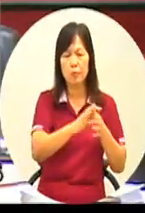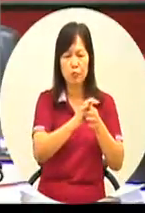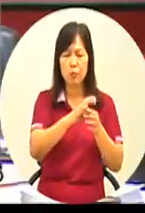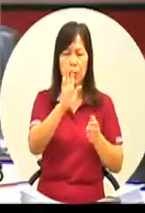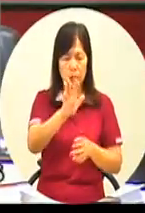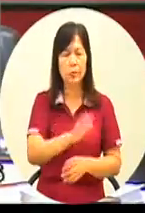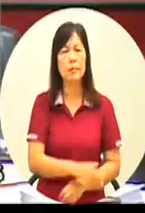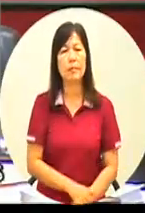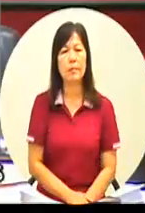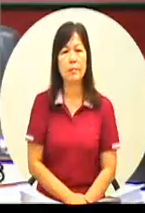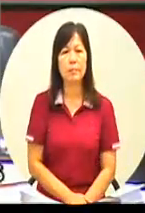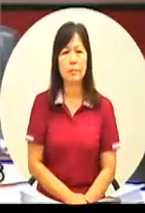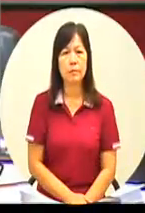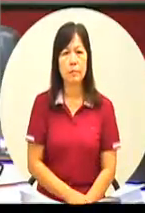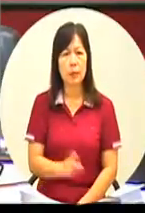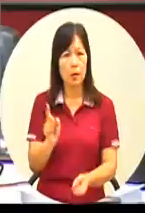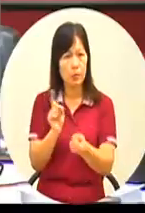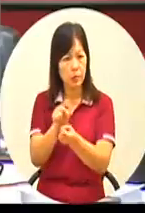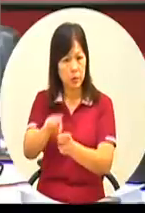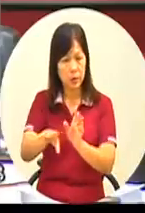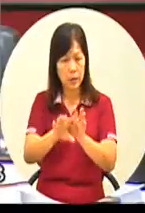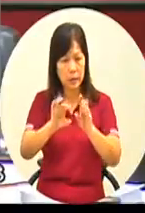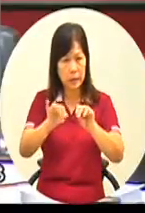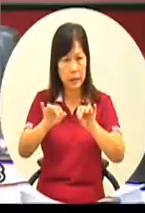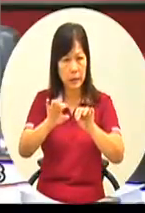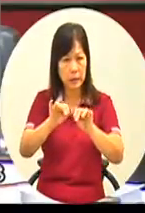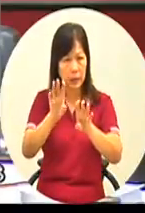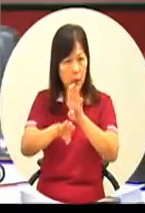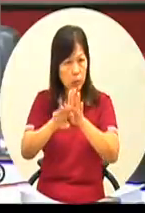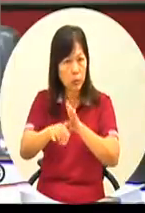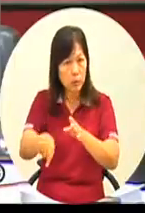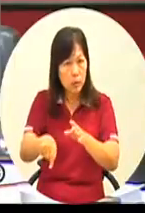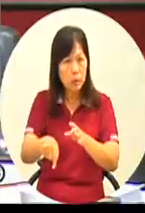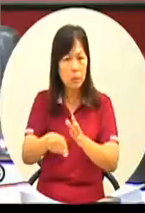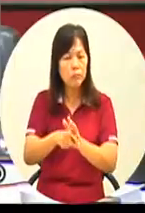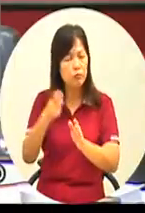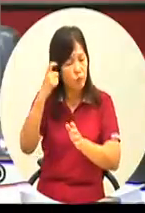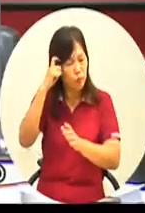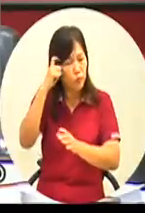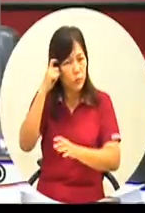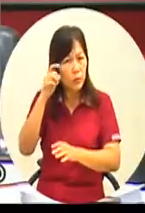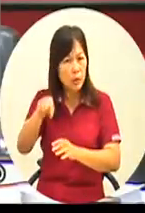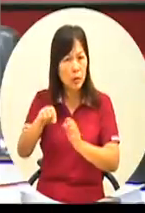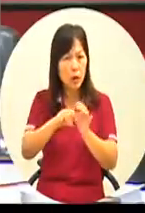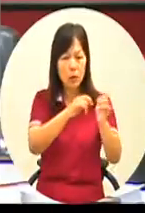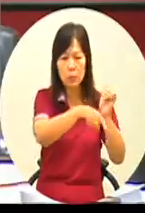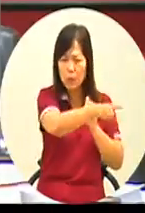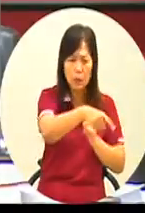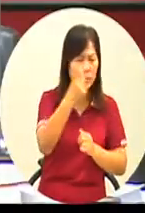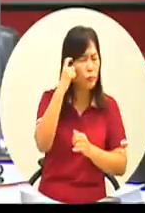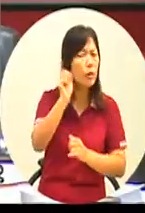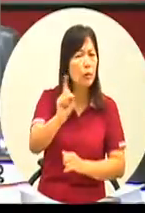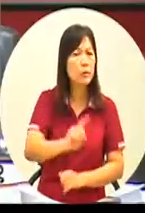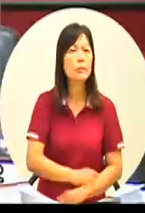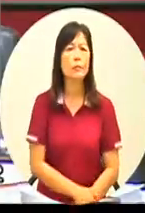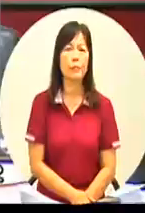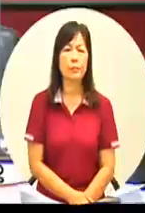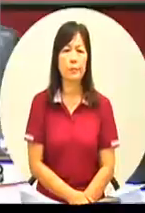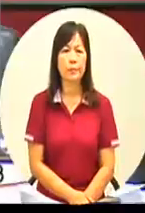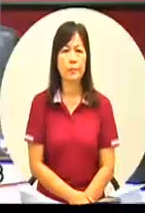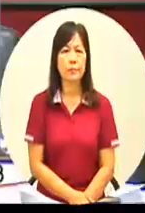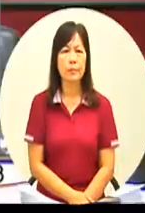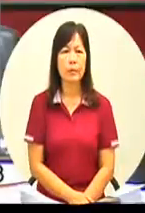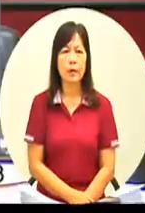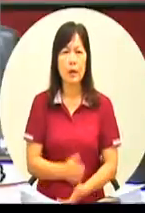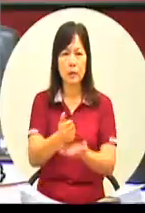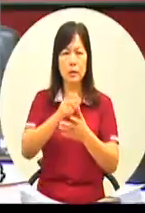大了哈。那你对这一次地价税，你认为老百姓的反应是怎么样子？请